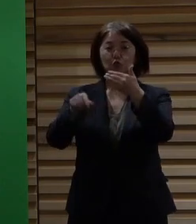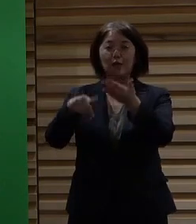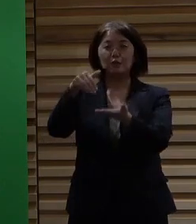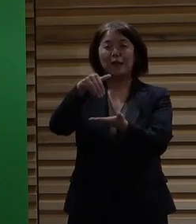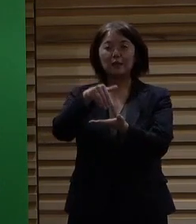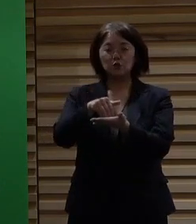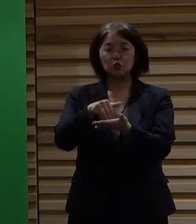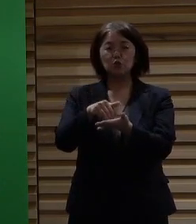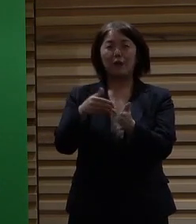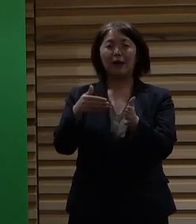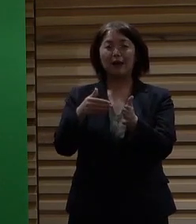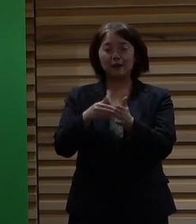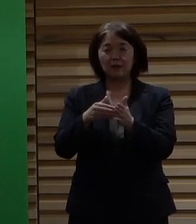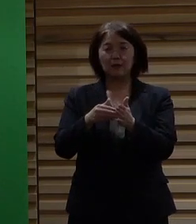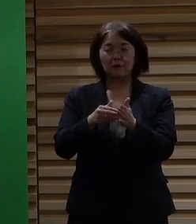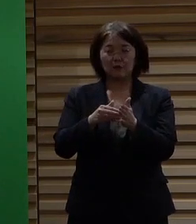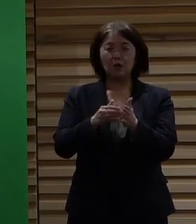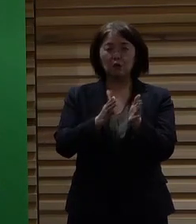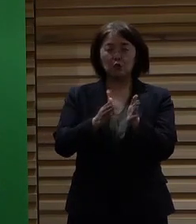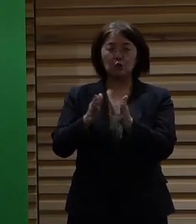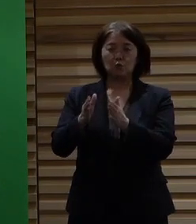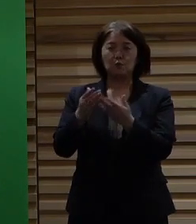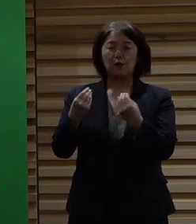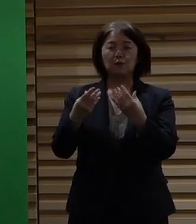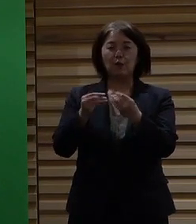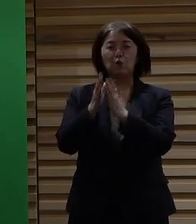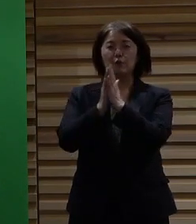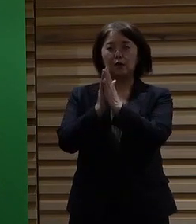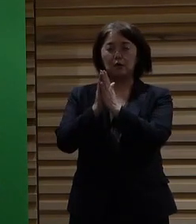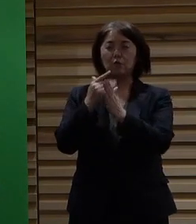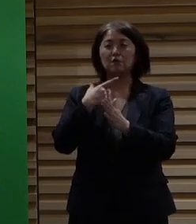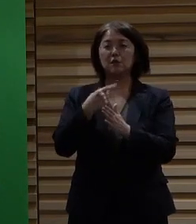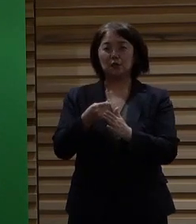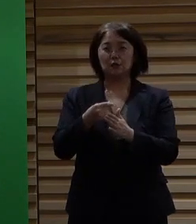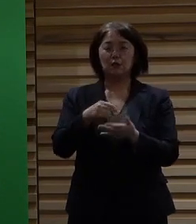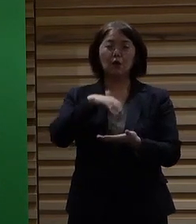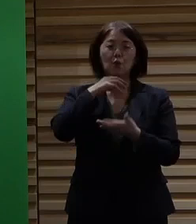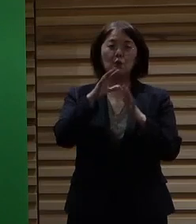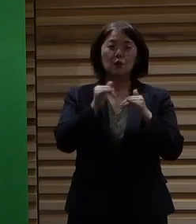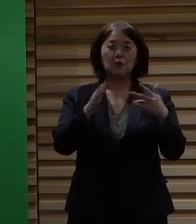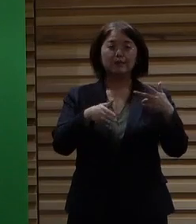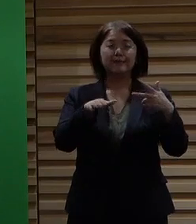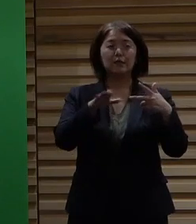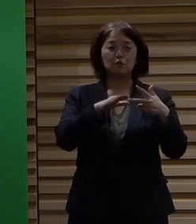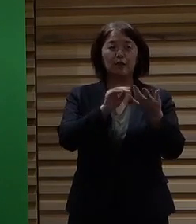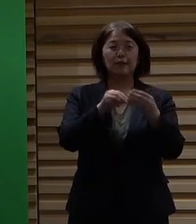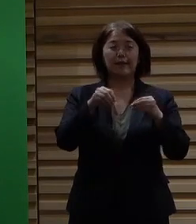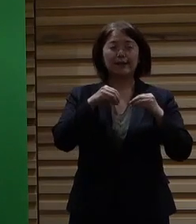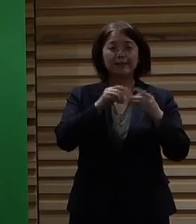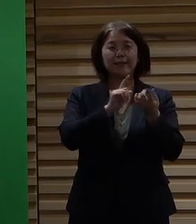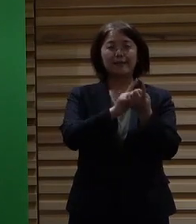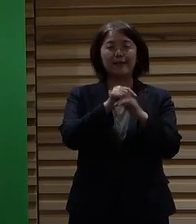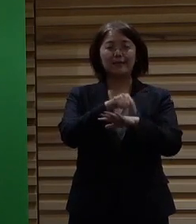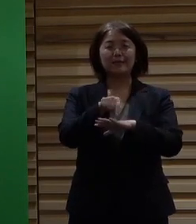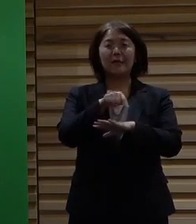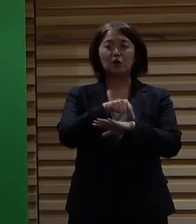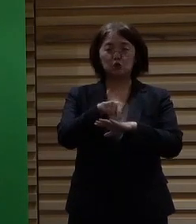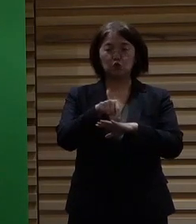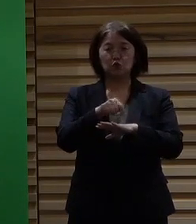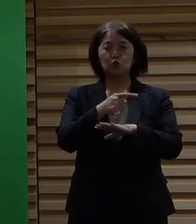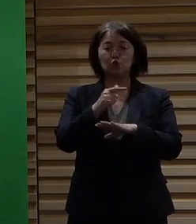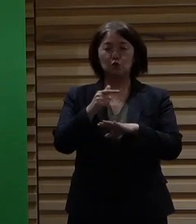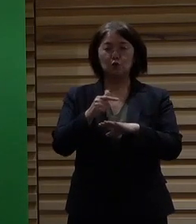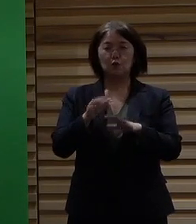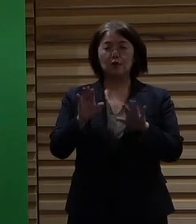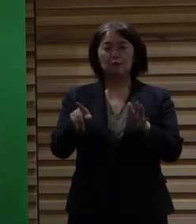依頼したいと考えております。また、高齢者施設には感染対策の支援など、当面の間は現行通り